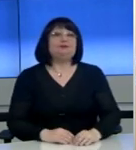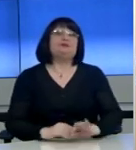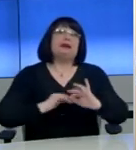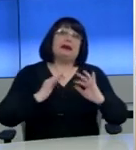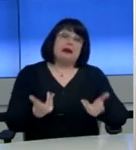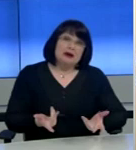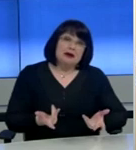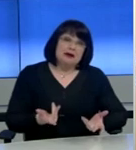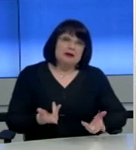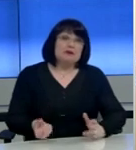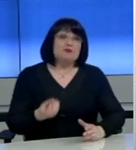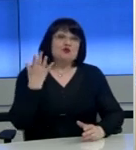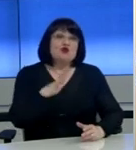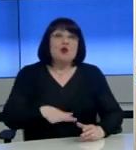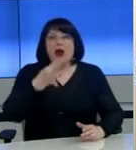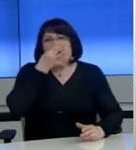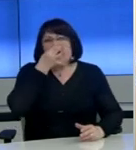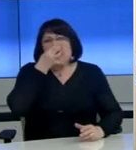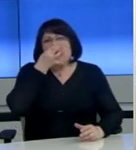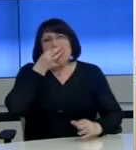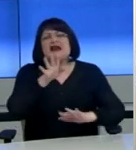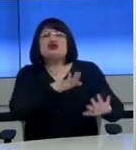καθεστώς θεσμοποιημένης διαφθοράς που